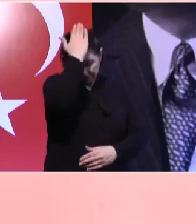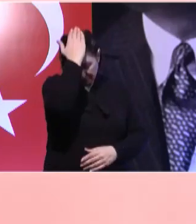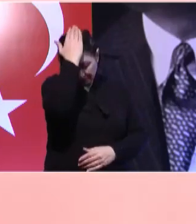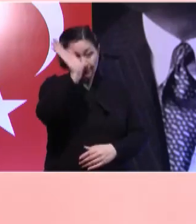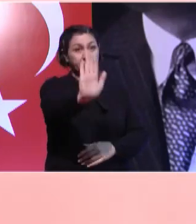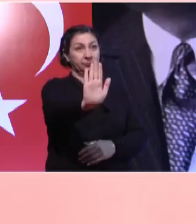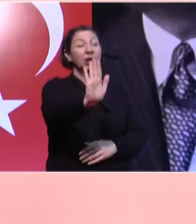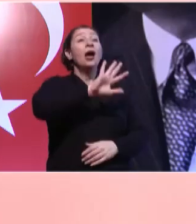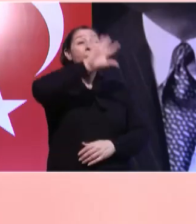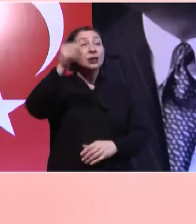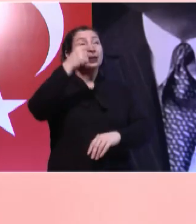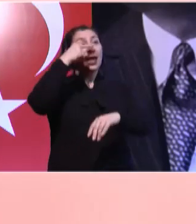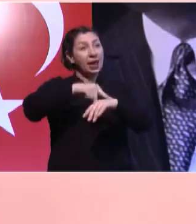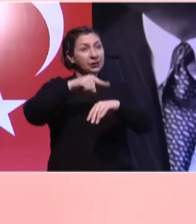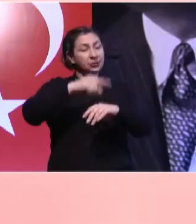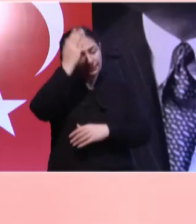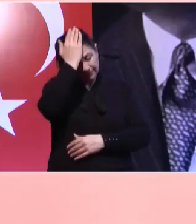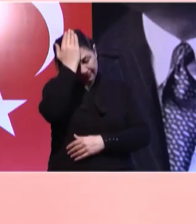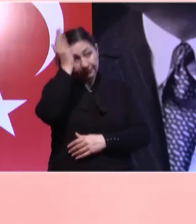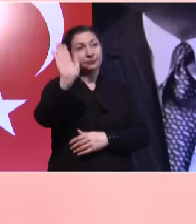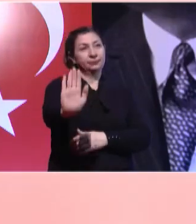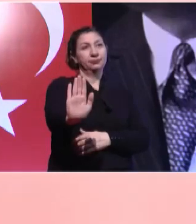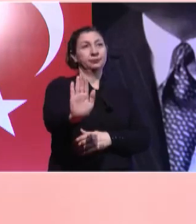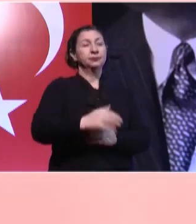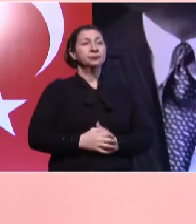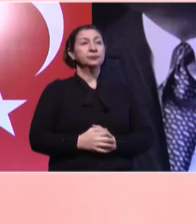üstüne. Herkesin inancı başımızın üstüne.